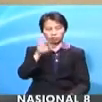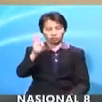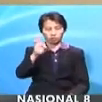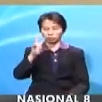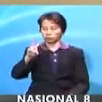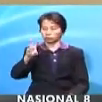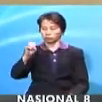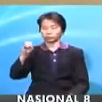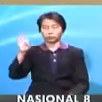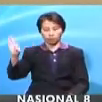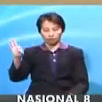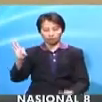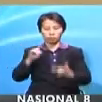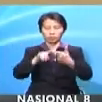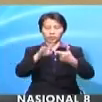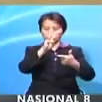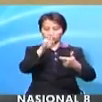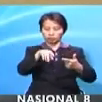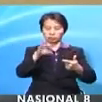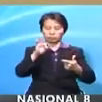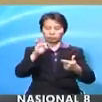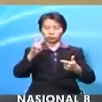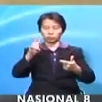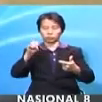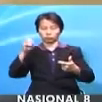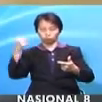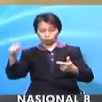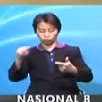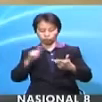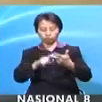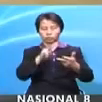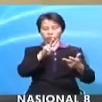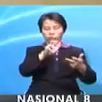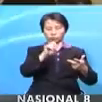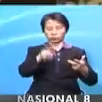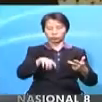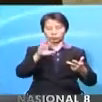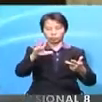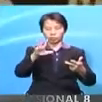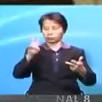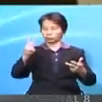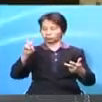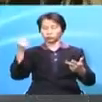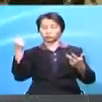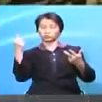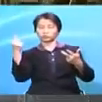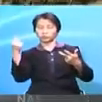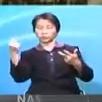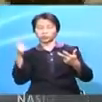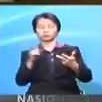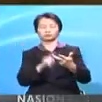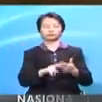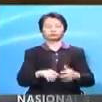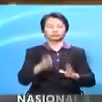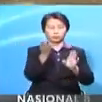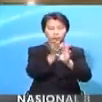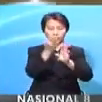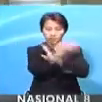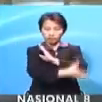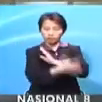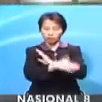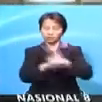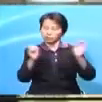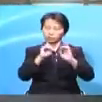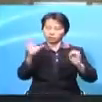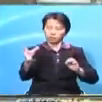2009 6 September 2010 dan 20 mei 2011 bank negara pada ketiga itu juga tidak